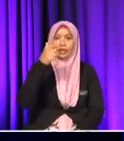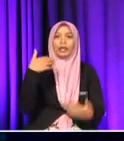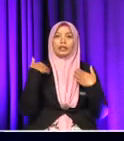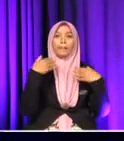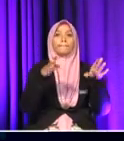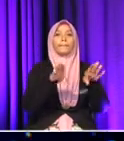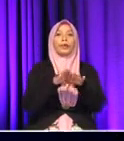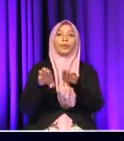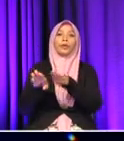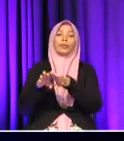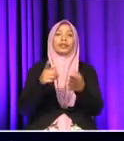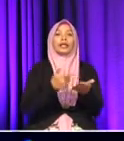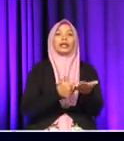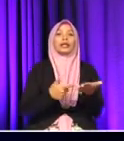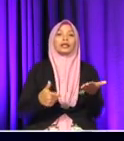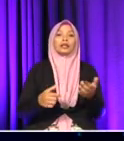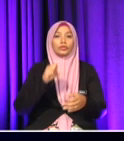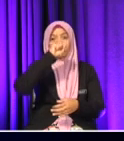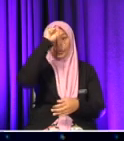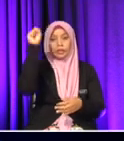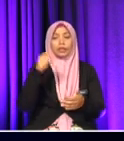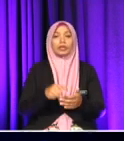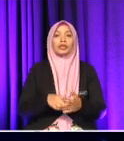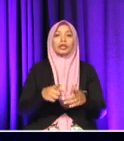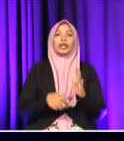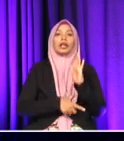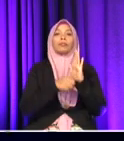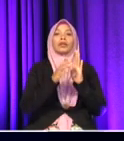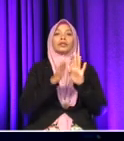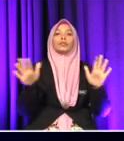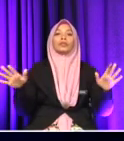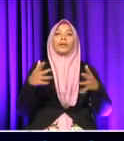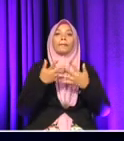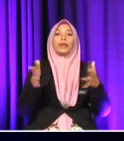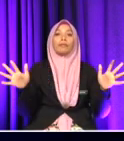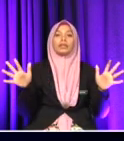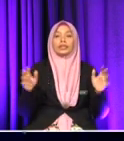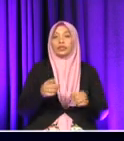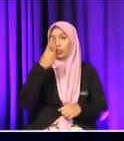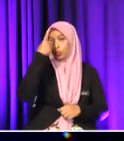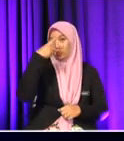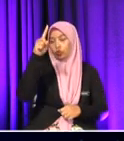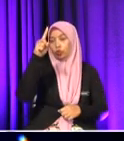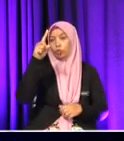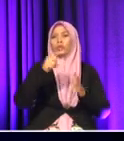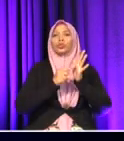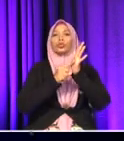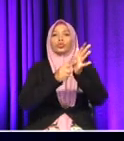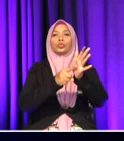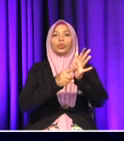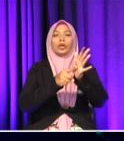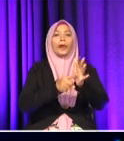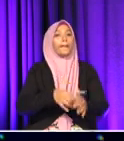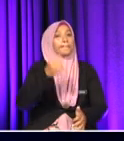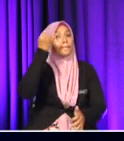jadi soal ini lebih terbuka dan memberikan murid kebebasan untuk menonjolkan kreativity mereka